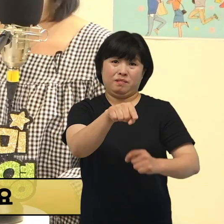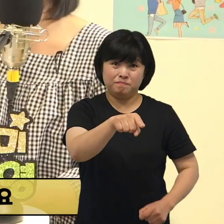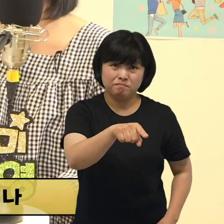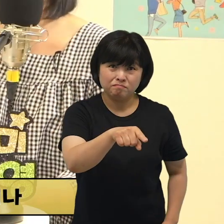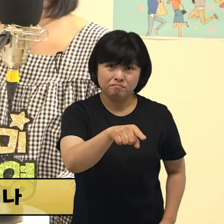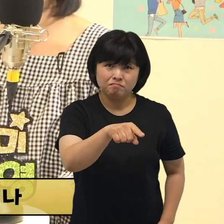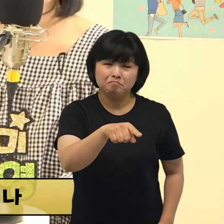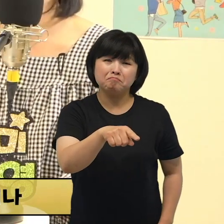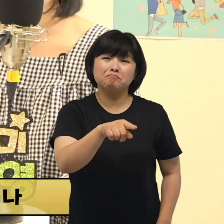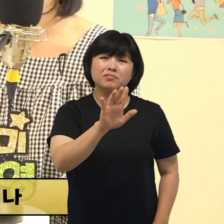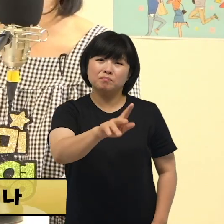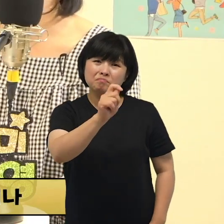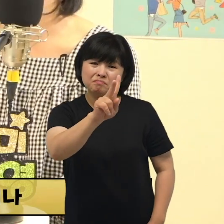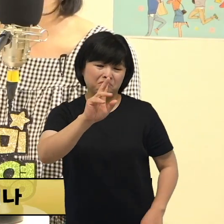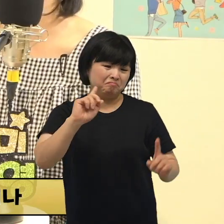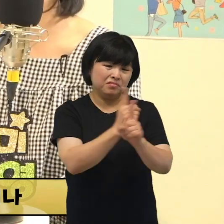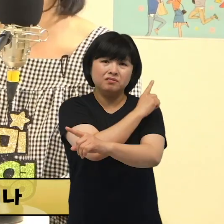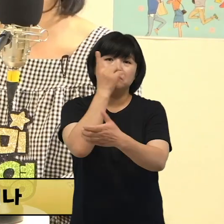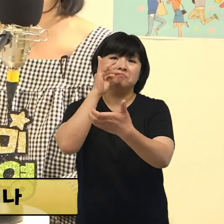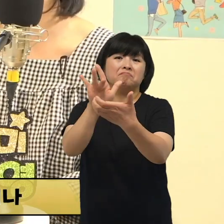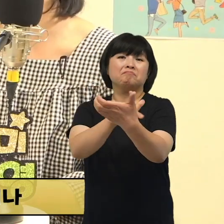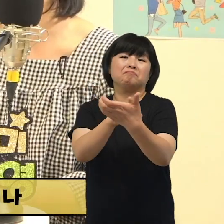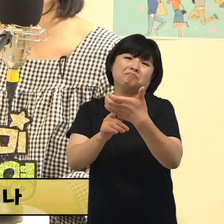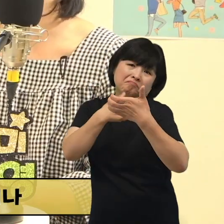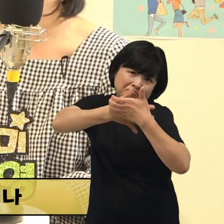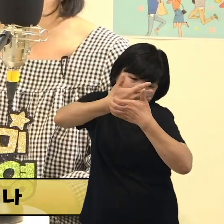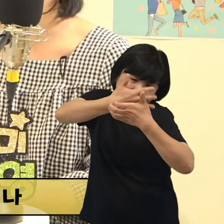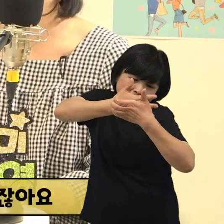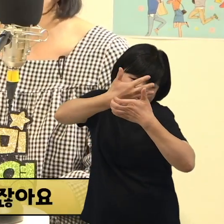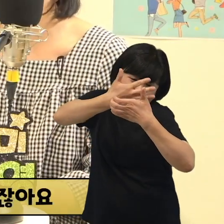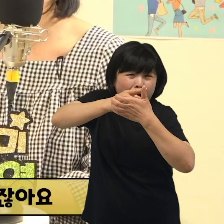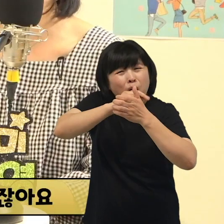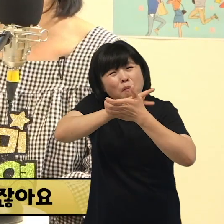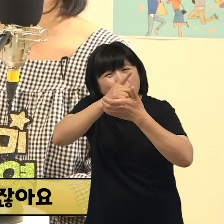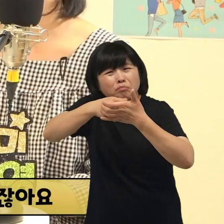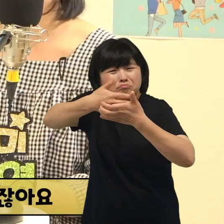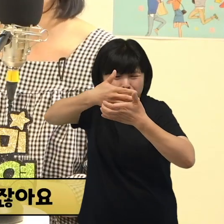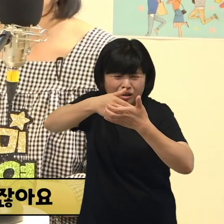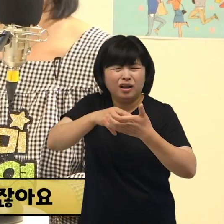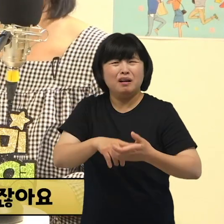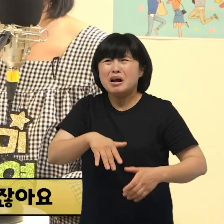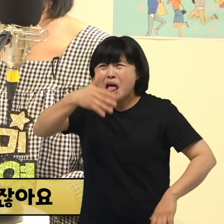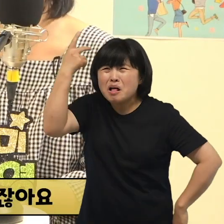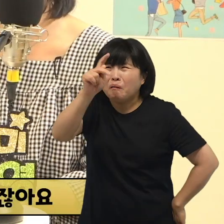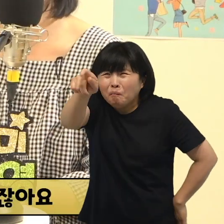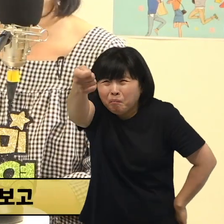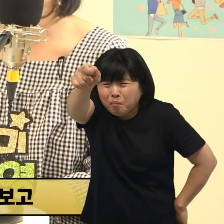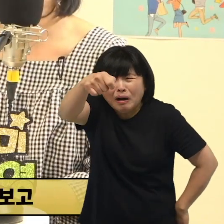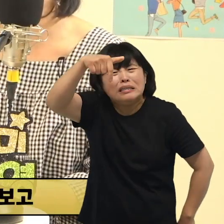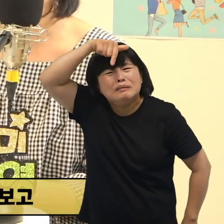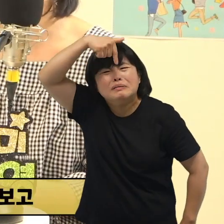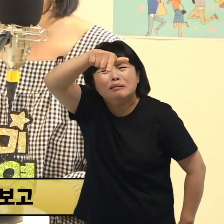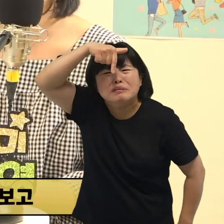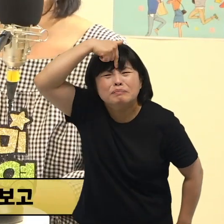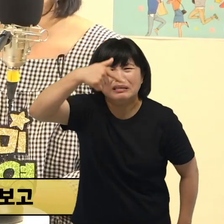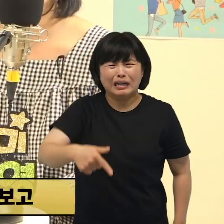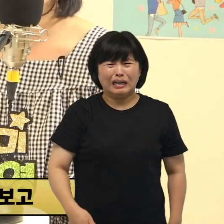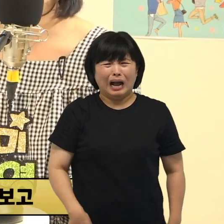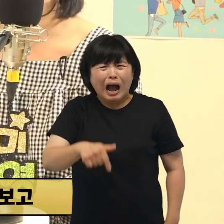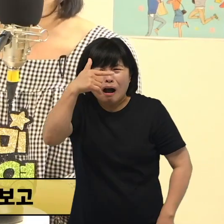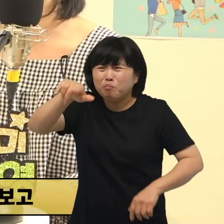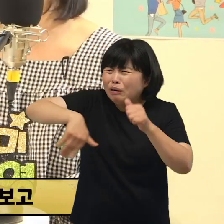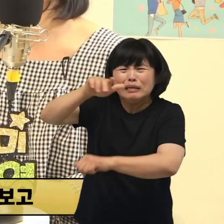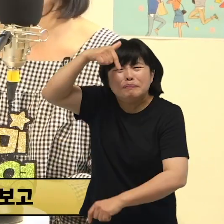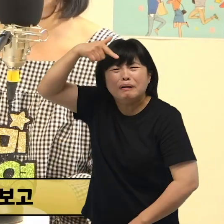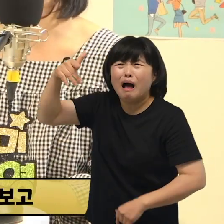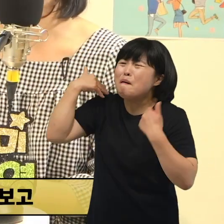그래서 이제 그 TV가 이제 스마트폰이나 뭐 다른 매체에 비해서 되게 옛날 매체잖아요. 오래된 매체고.